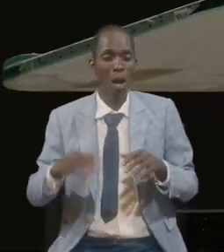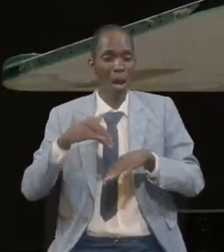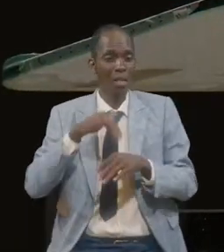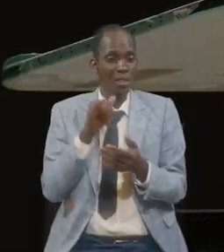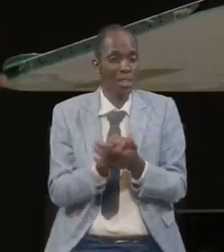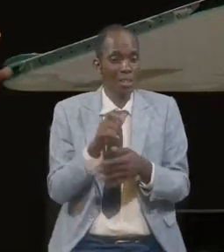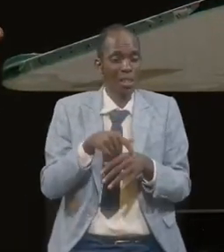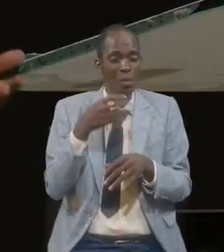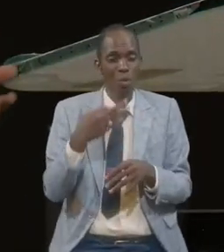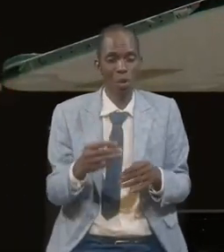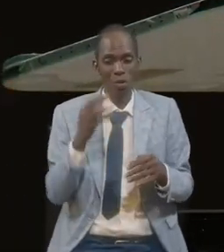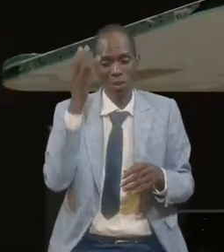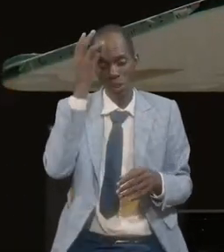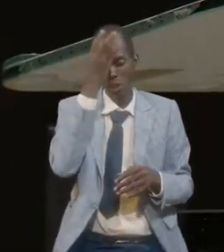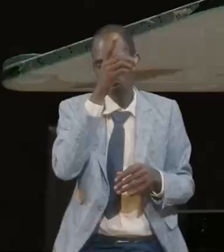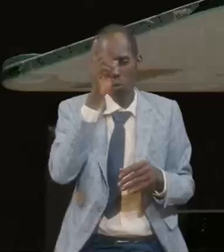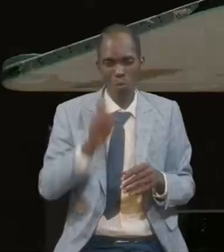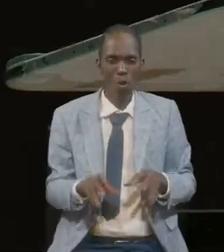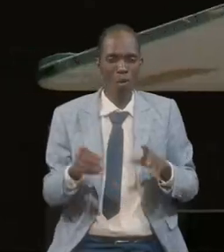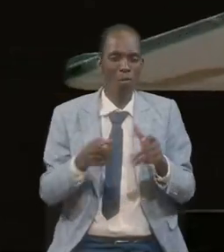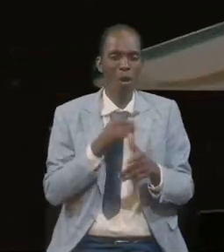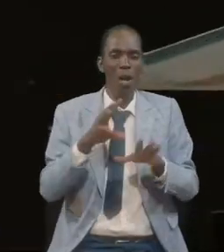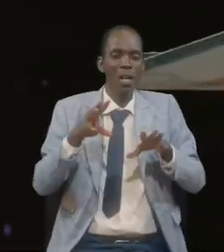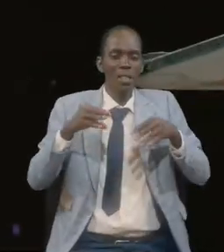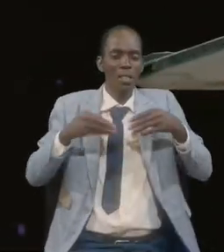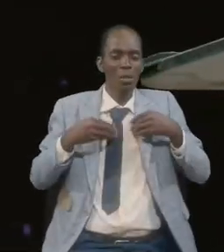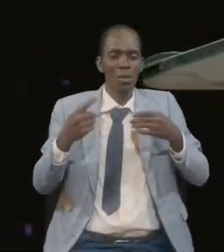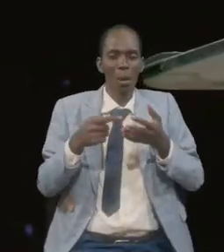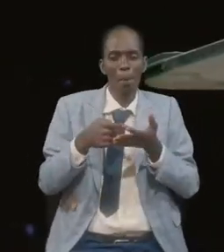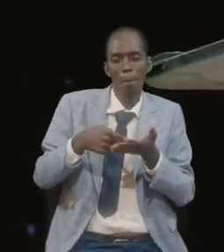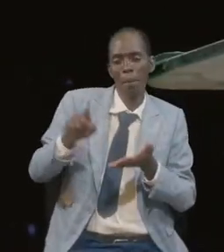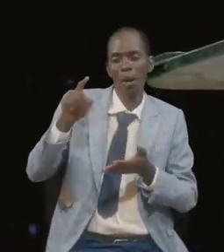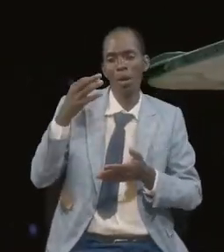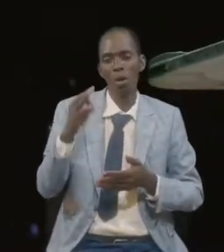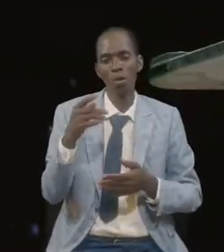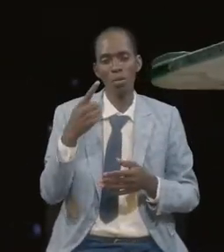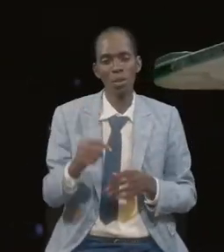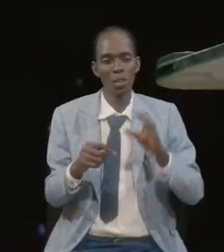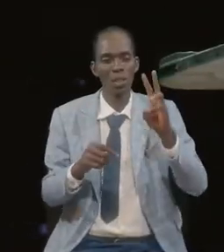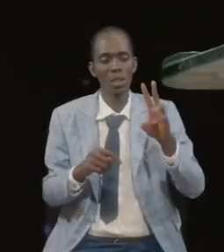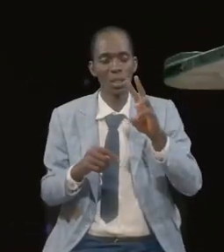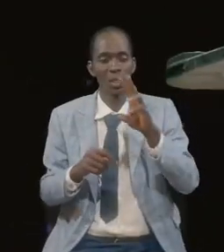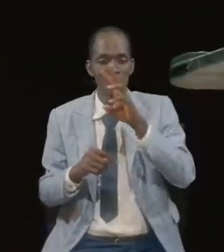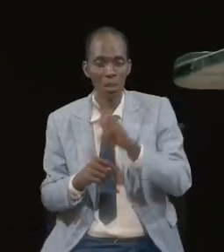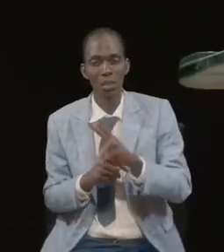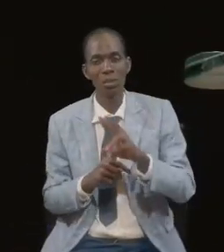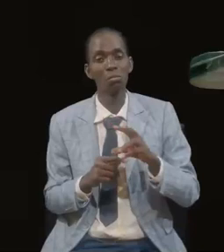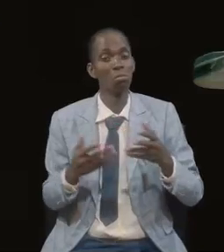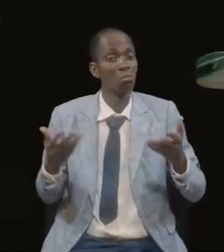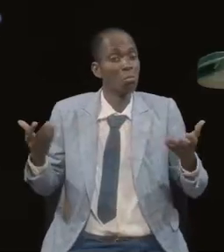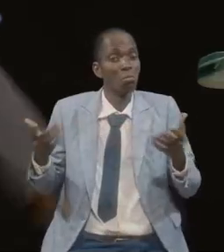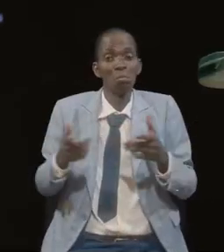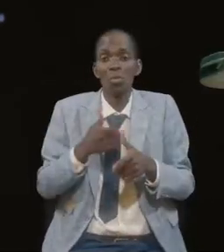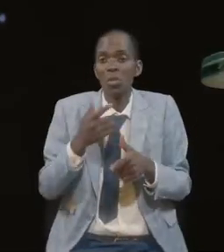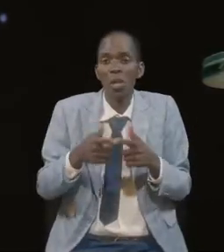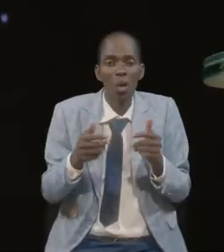l'Antéchrist avant de pouvoir t'acheter quelque chose. Et si tu prends la marque de l'Antéchrist avec ton argent